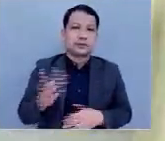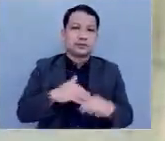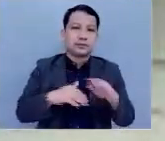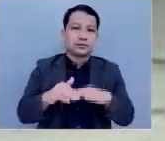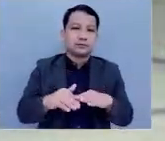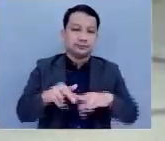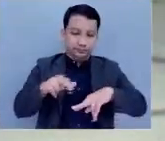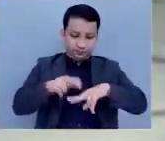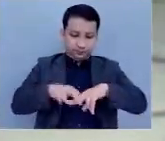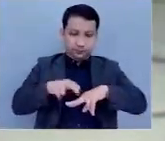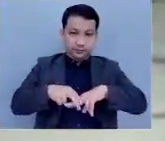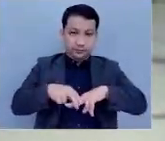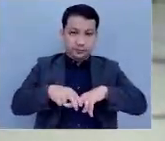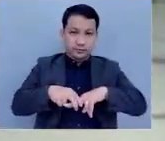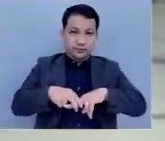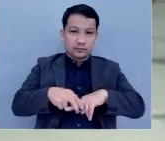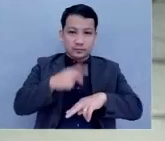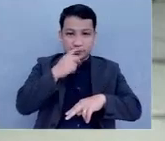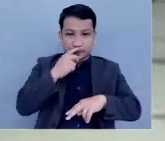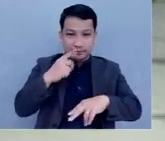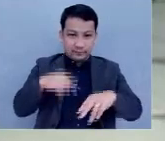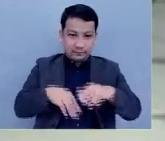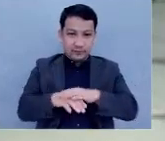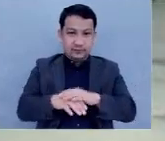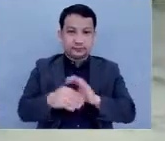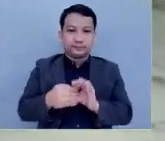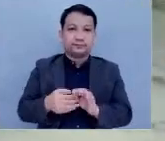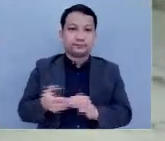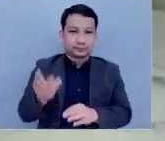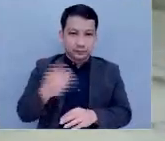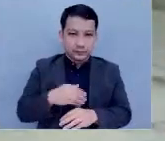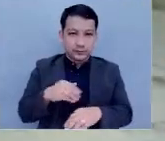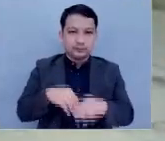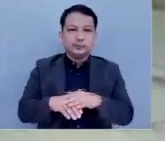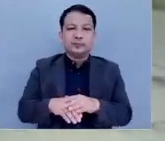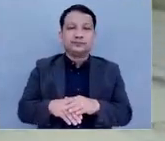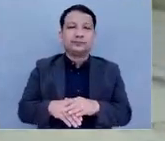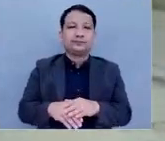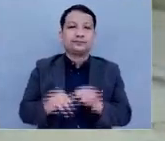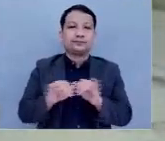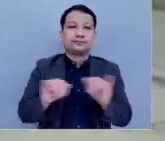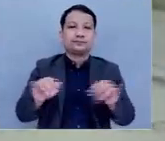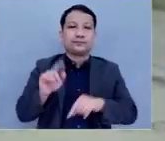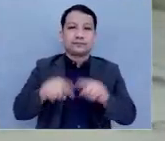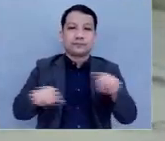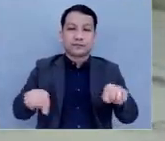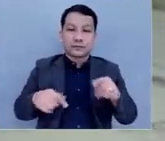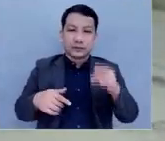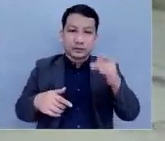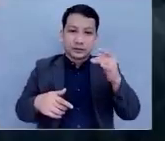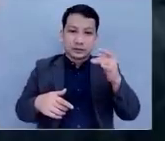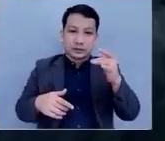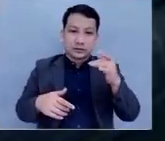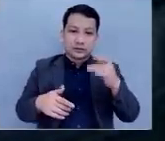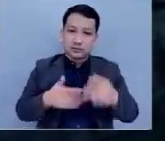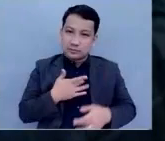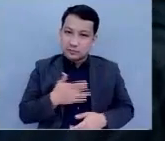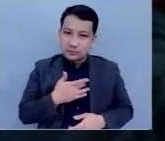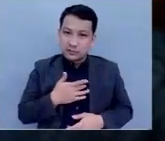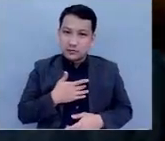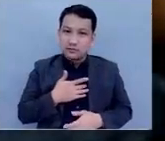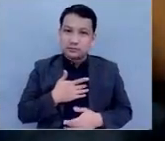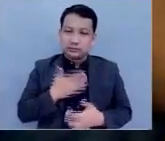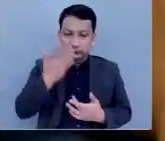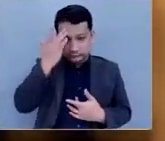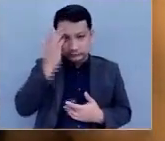pag-upo at paglalagay ng unan sa ilalim ng binti kapag ka natutulog. Kapag sinabayan pa ng iba pang mga sintomas ang pulikat, maiging magpatingin sa